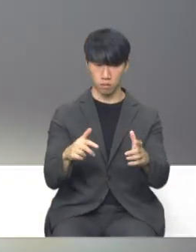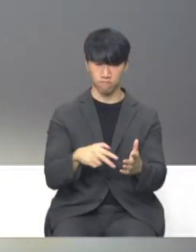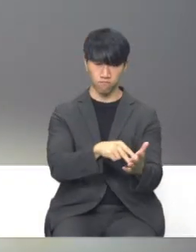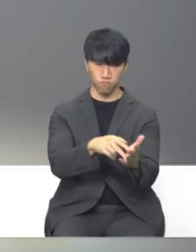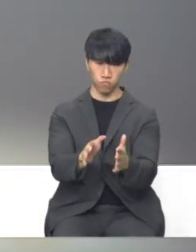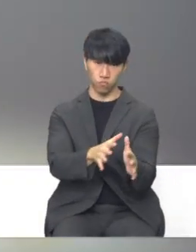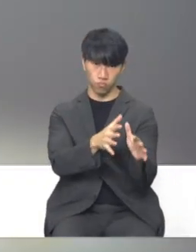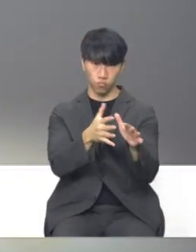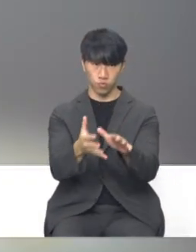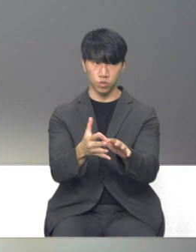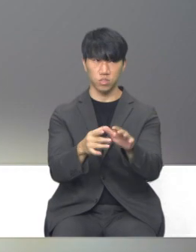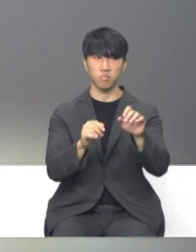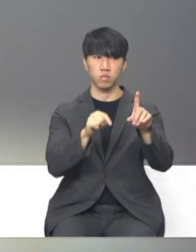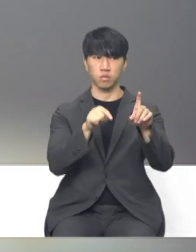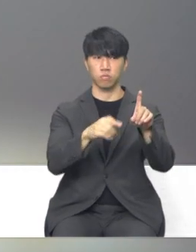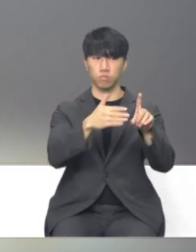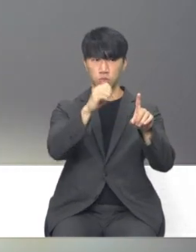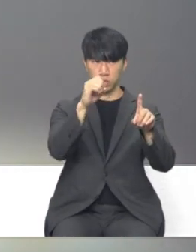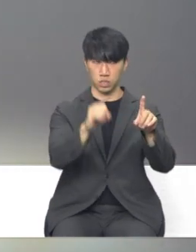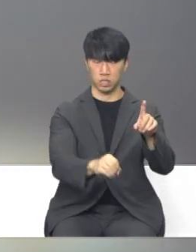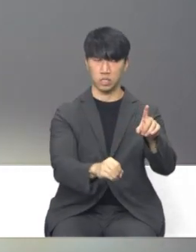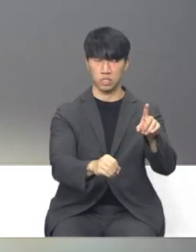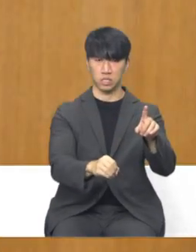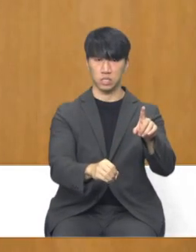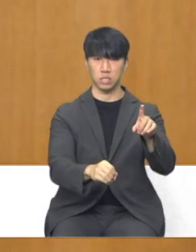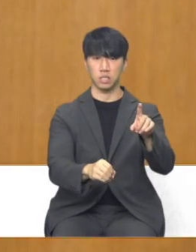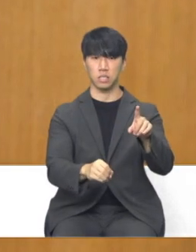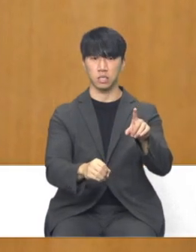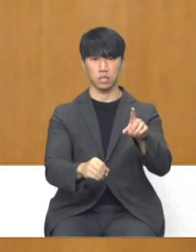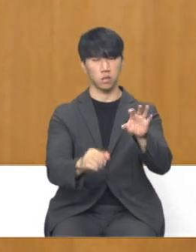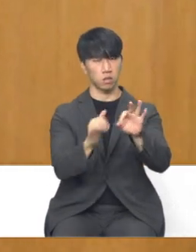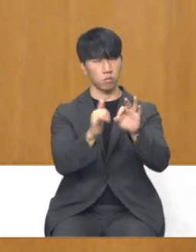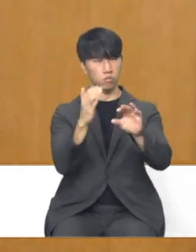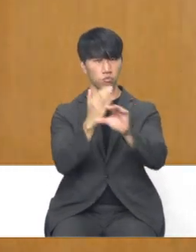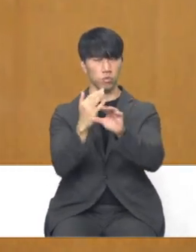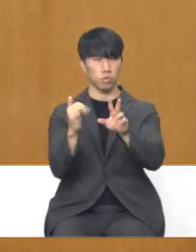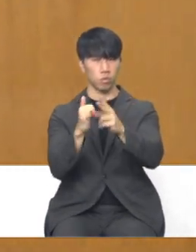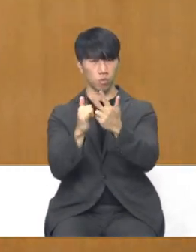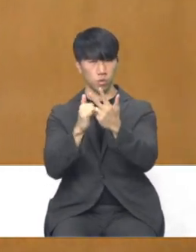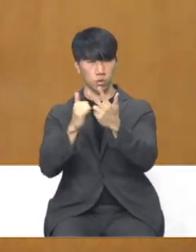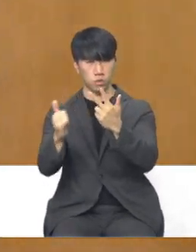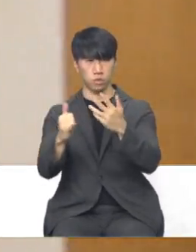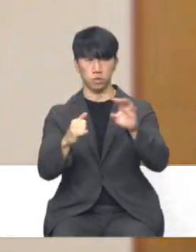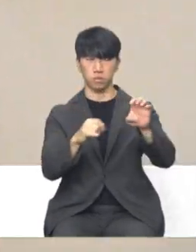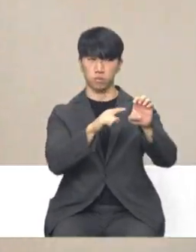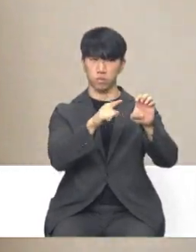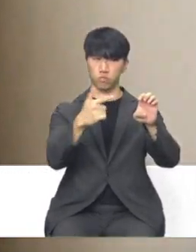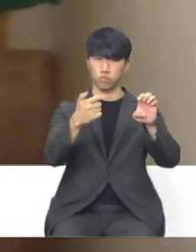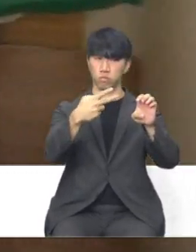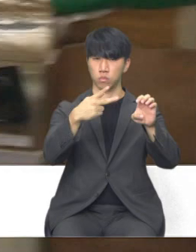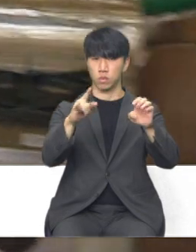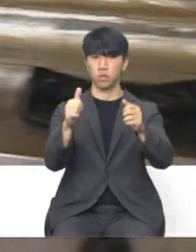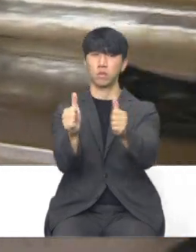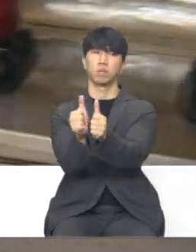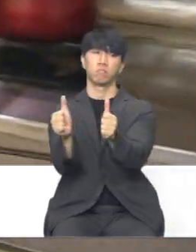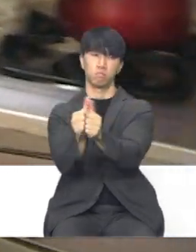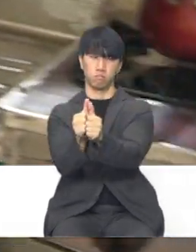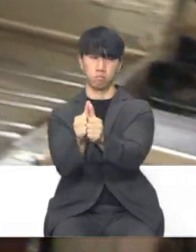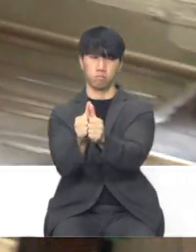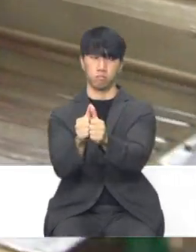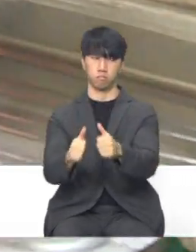증가율은 11.9%로 특히 고독사 한 10명 중 7명은 40대에서 60대 남성인